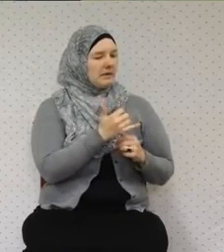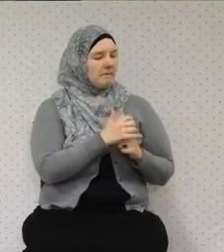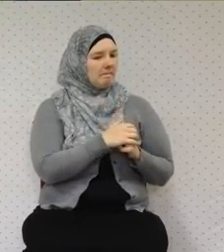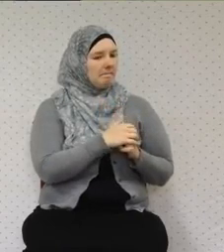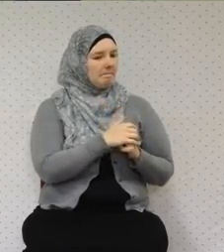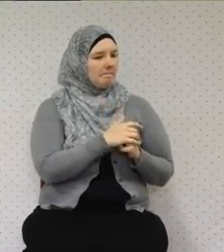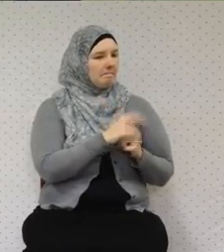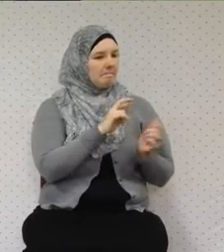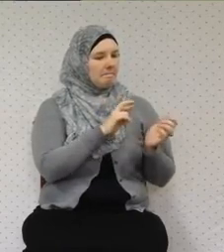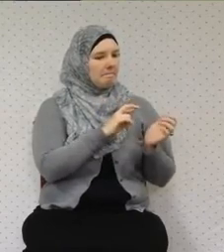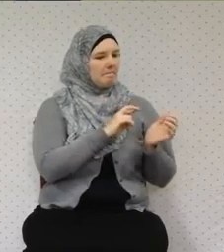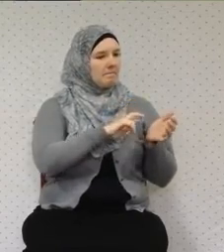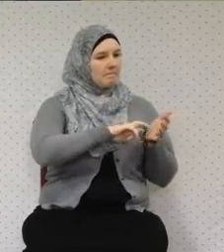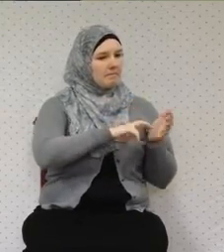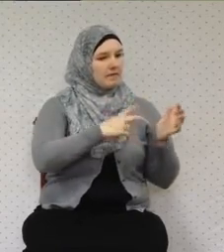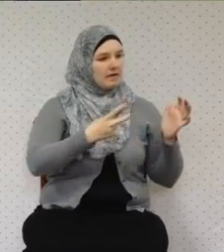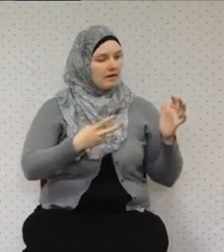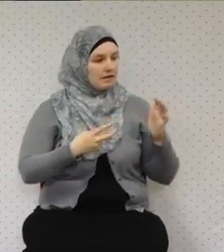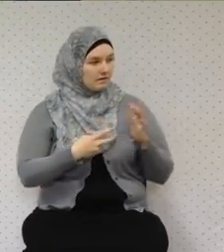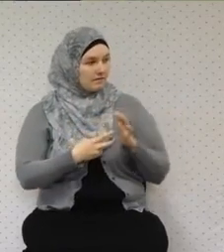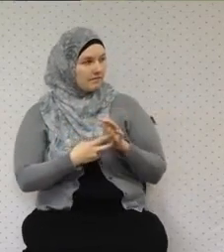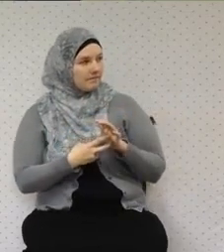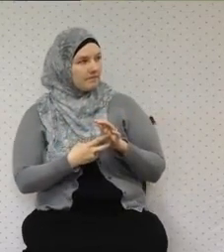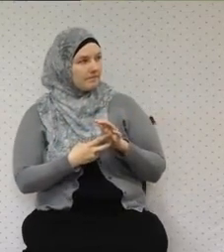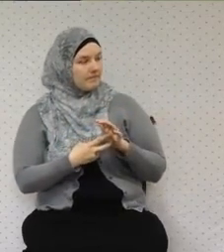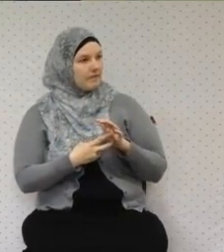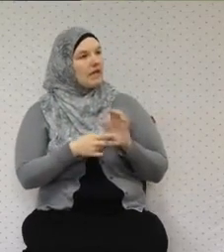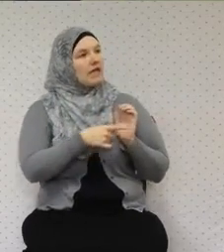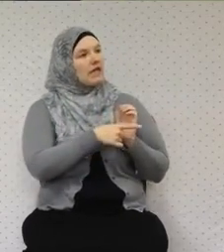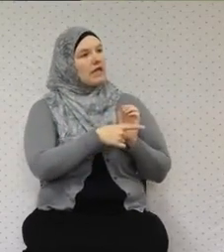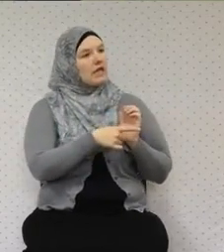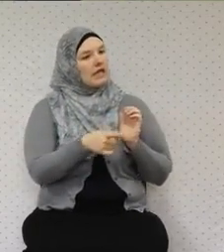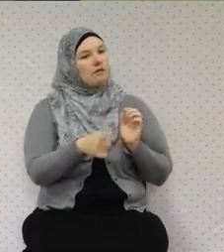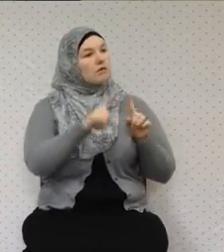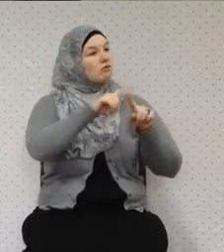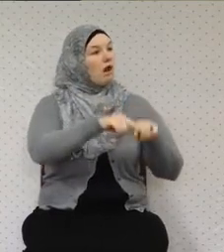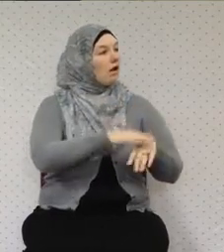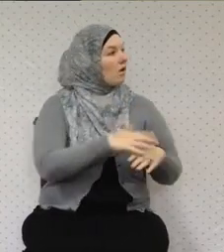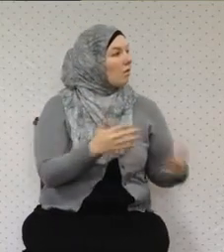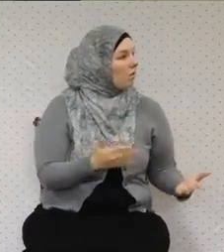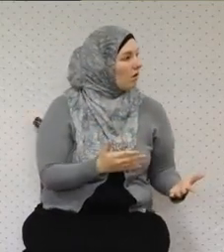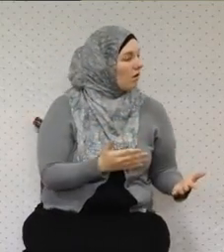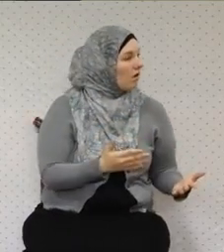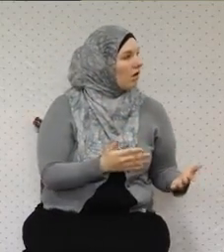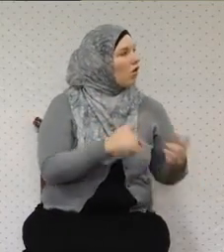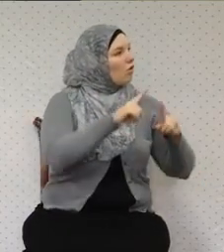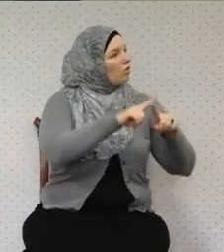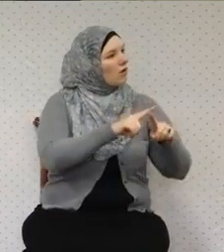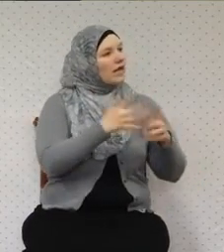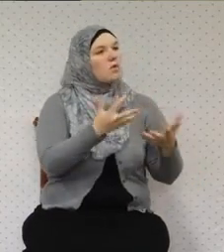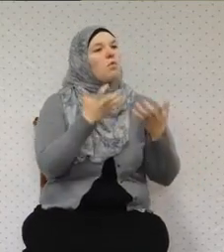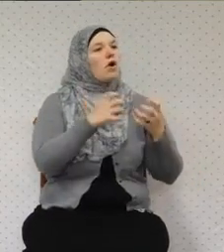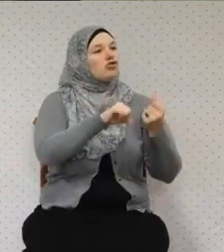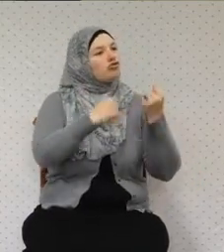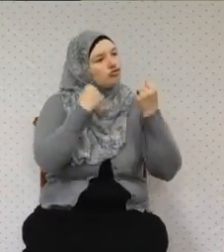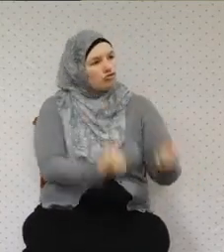كان يأوي إلى ركن شديد. He was relying on a strong